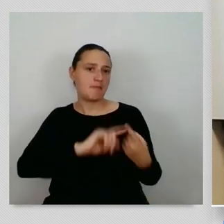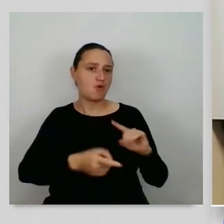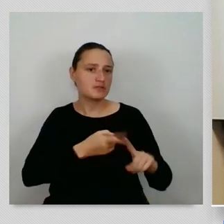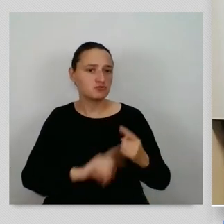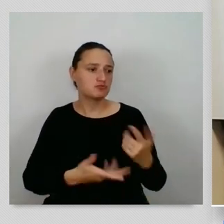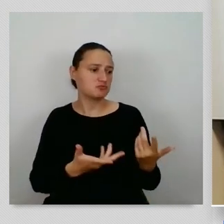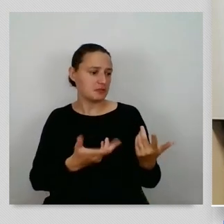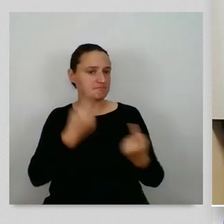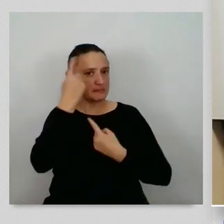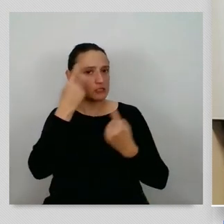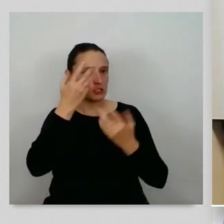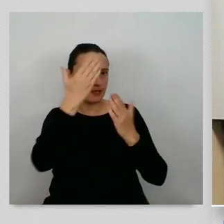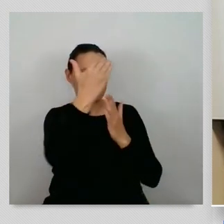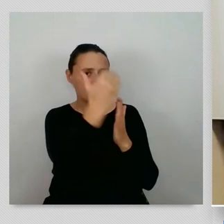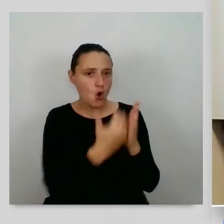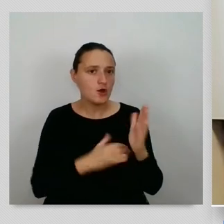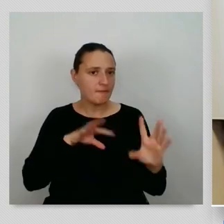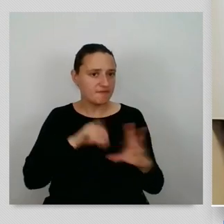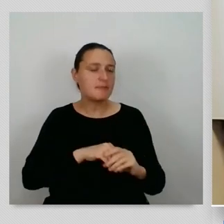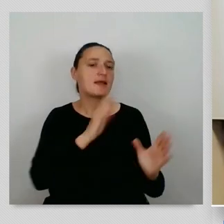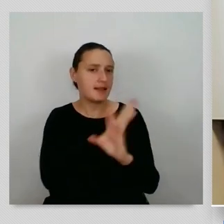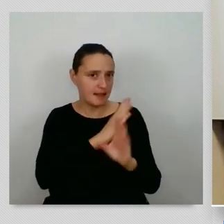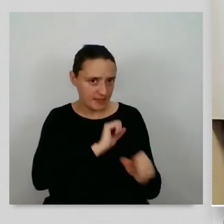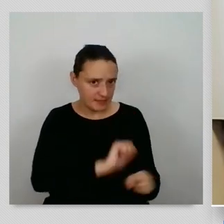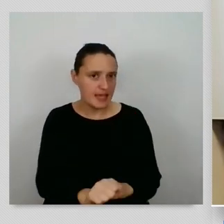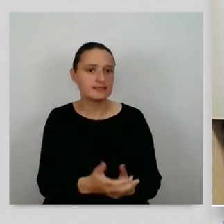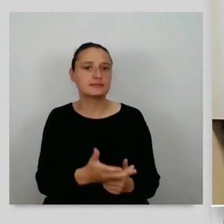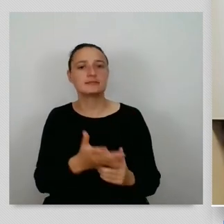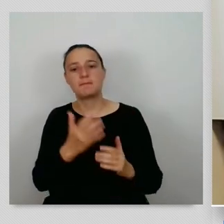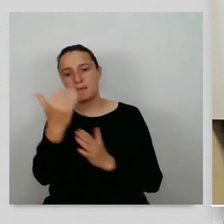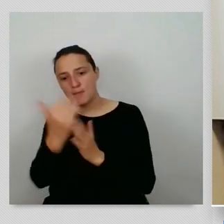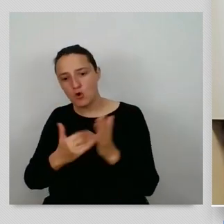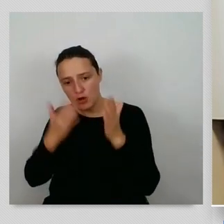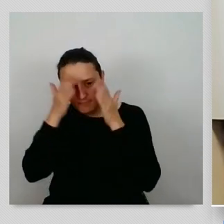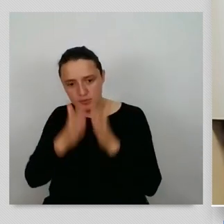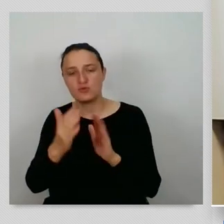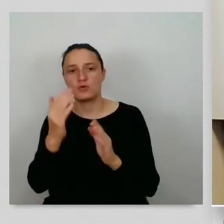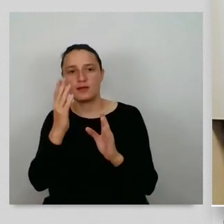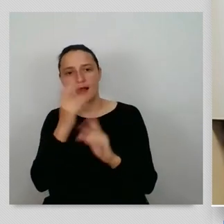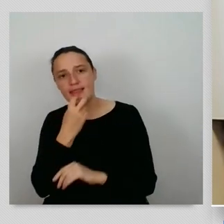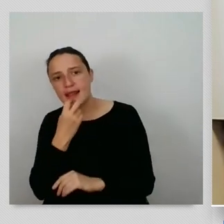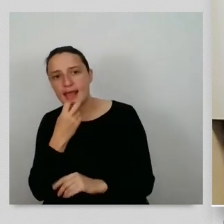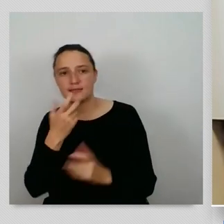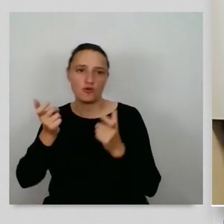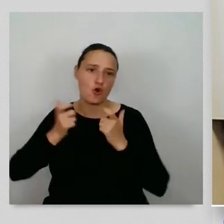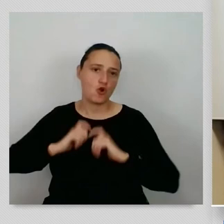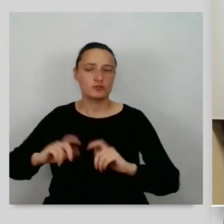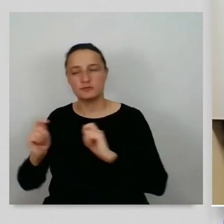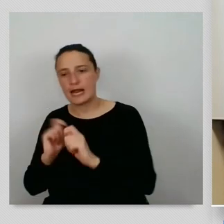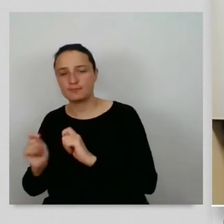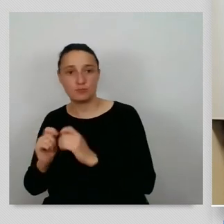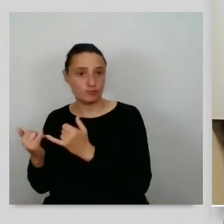myśli o klimacie, ma specjalne programy jakby temu poświęcone i energetyce, i rolnictwu, i transportowi.